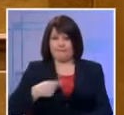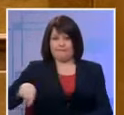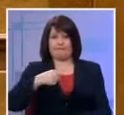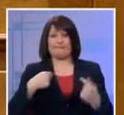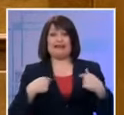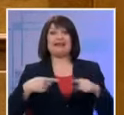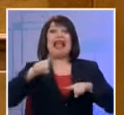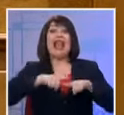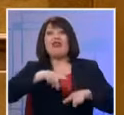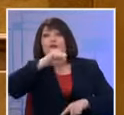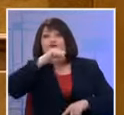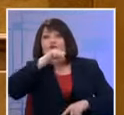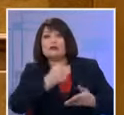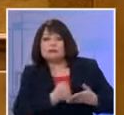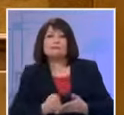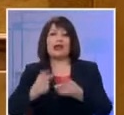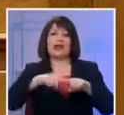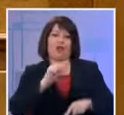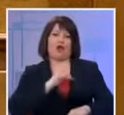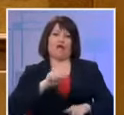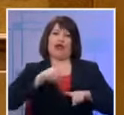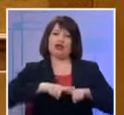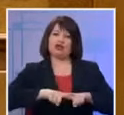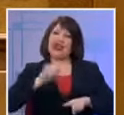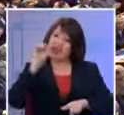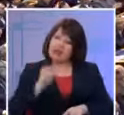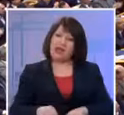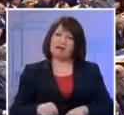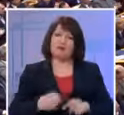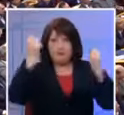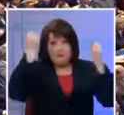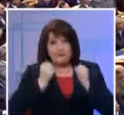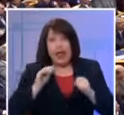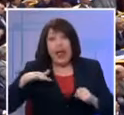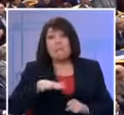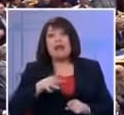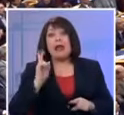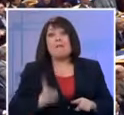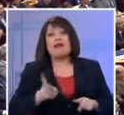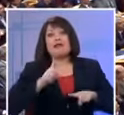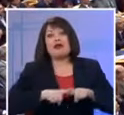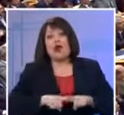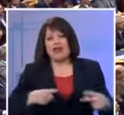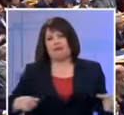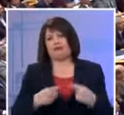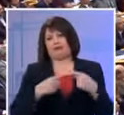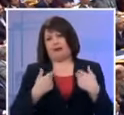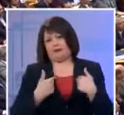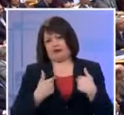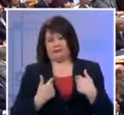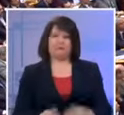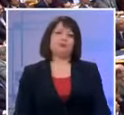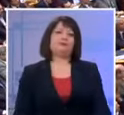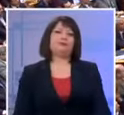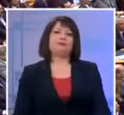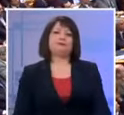με την Ελλάδα και οτιδήποτε ωφελεί την Ελλάδα είμαστε υπέρ, οτιδήποτε απειλεί την Ελλάδα είμαστε απέναντι.